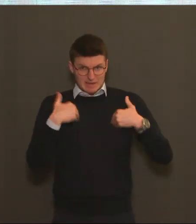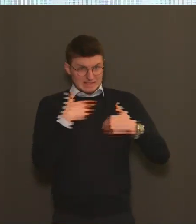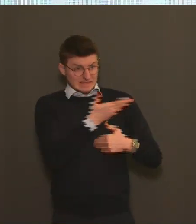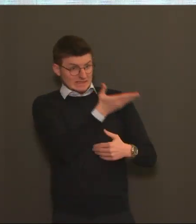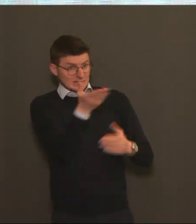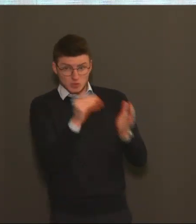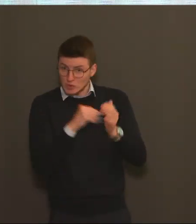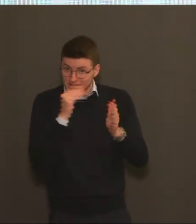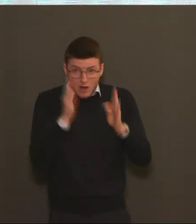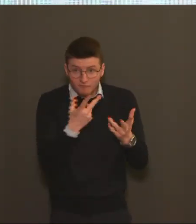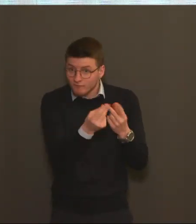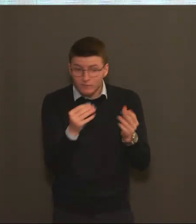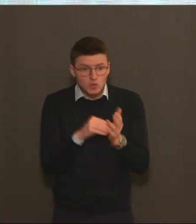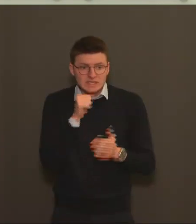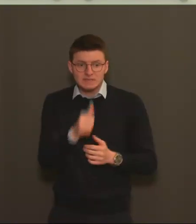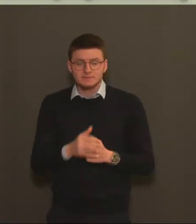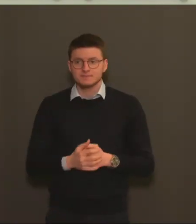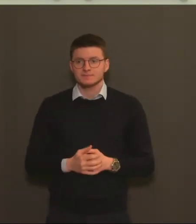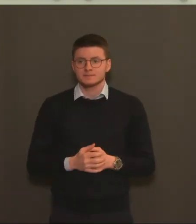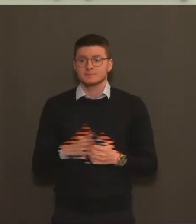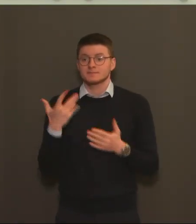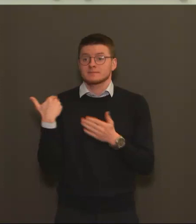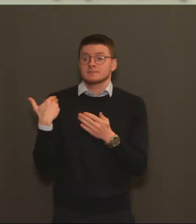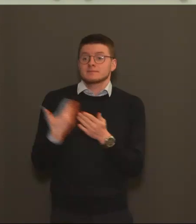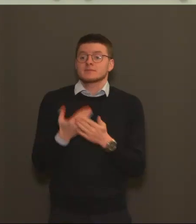De afgelopen week werden er gemiddeld